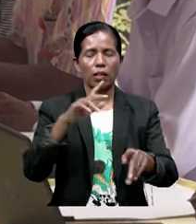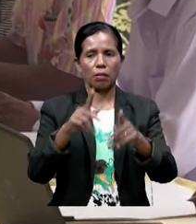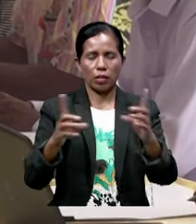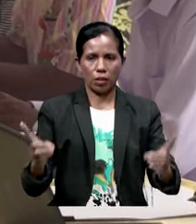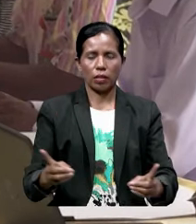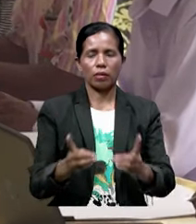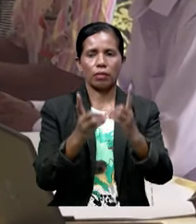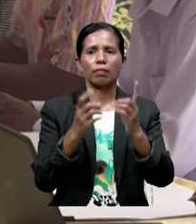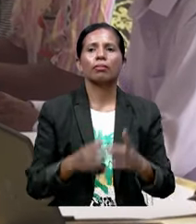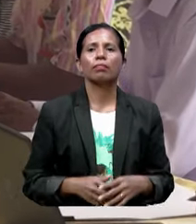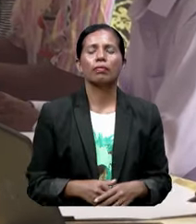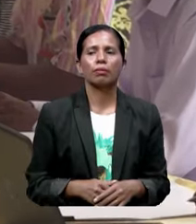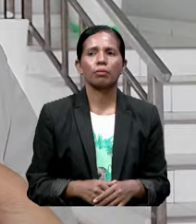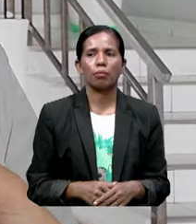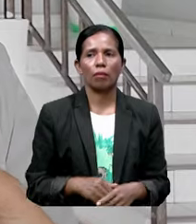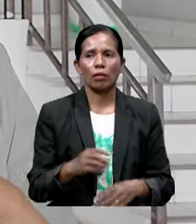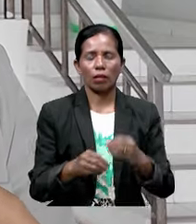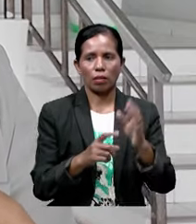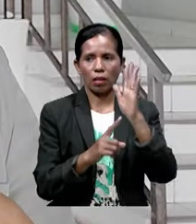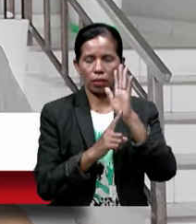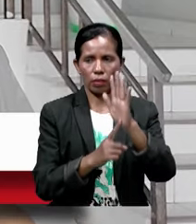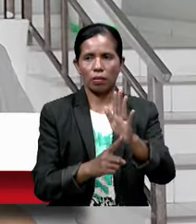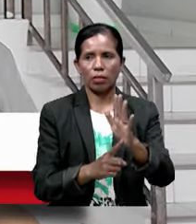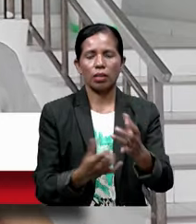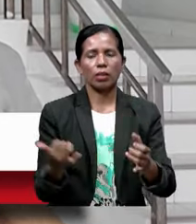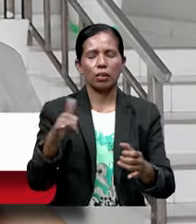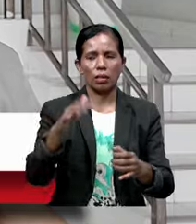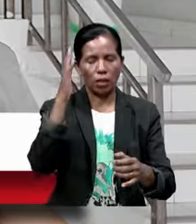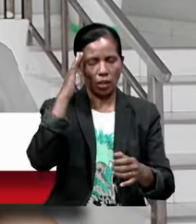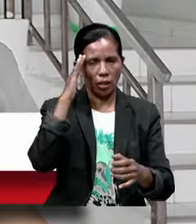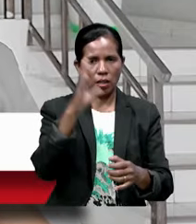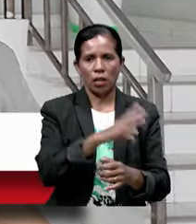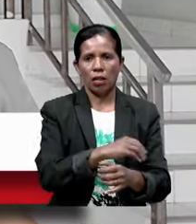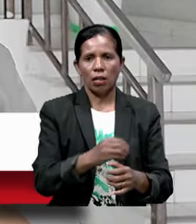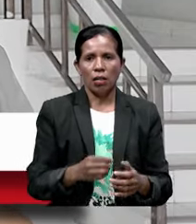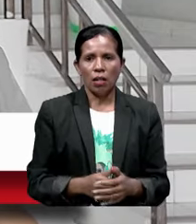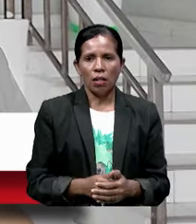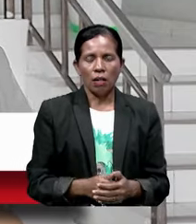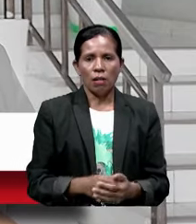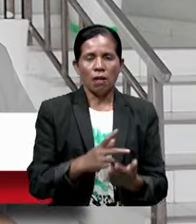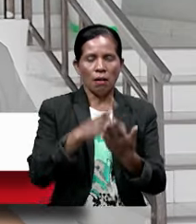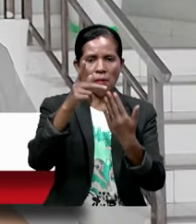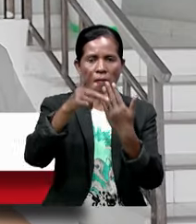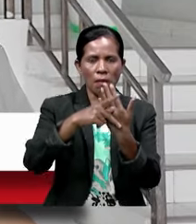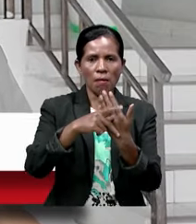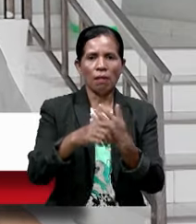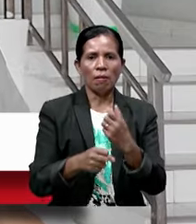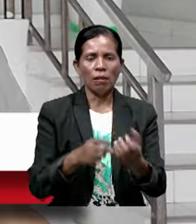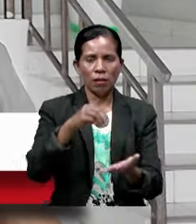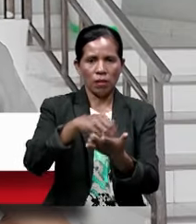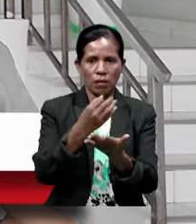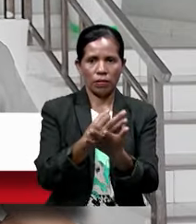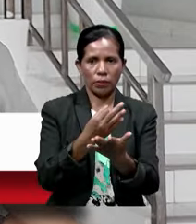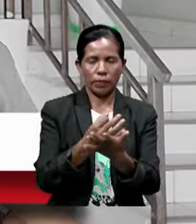hasoro. Imos questionamos a to kata i sira mos fatene kata iha na program no governo ne tira prevê no osamba